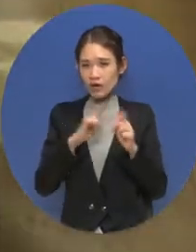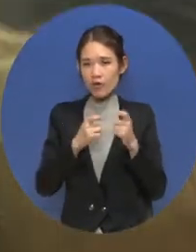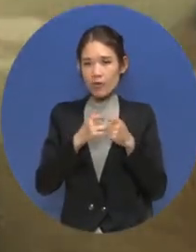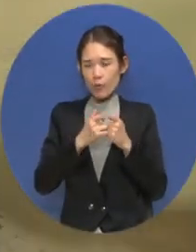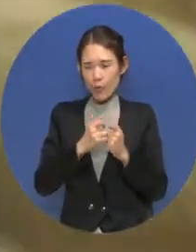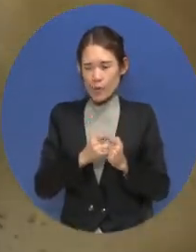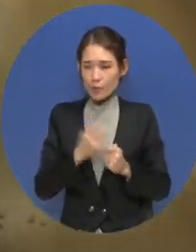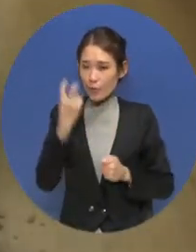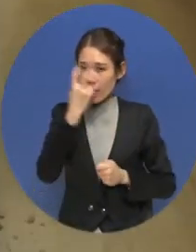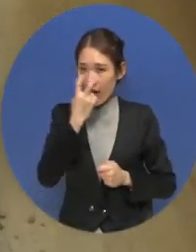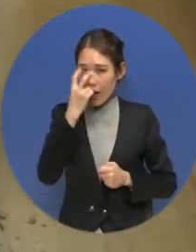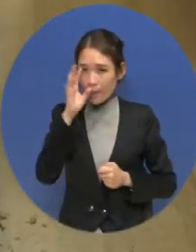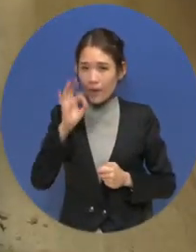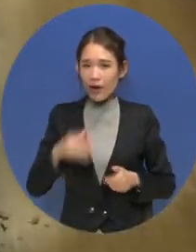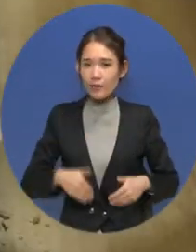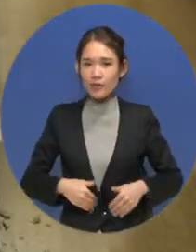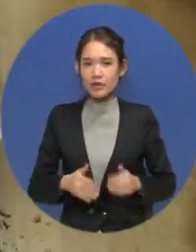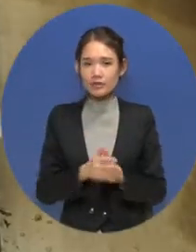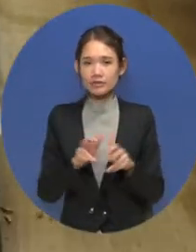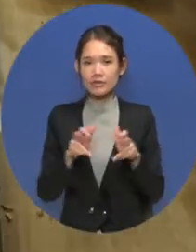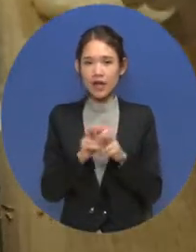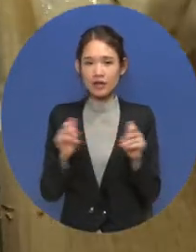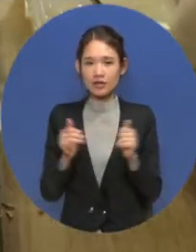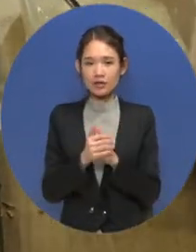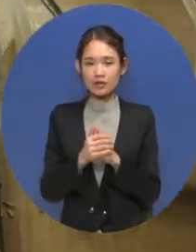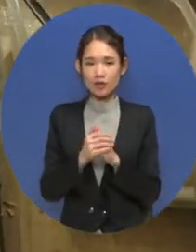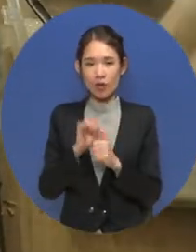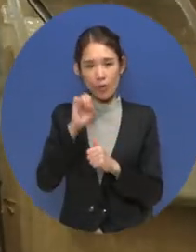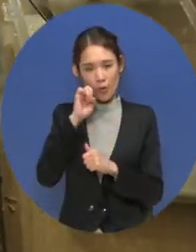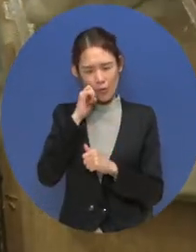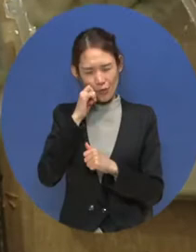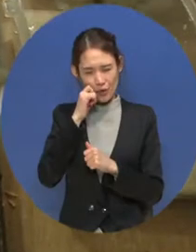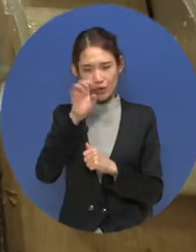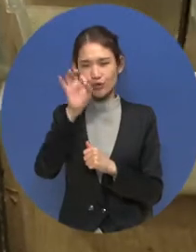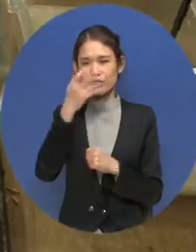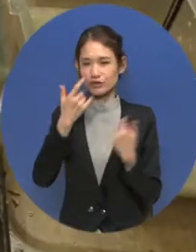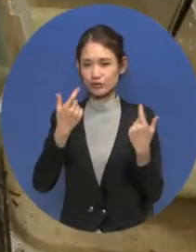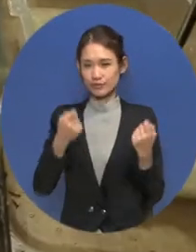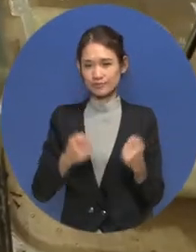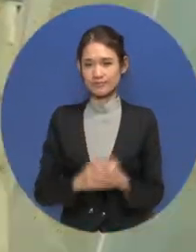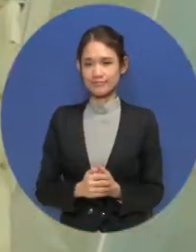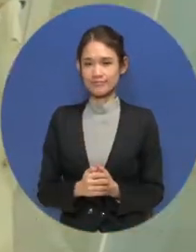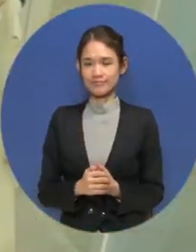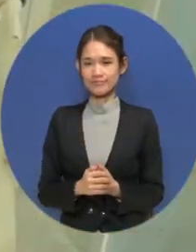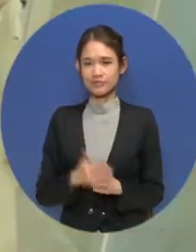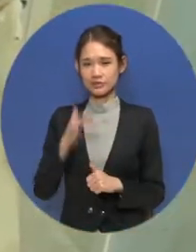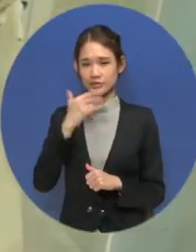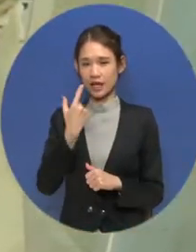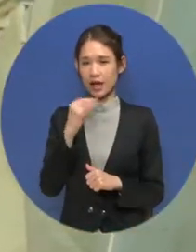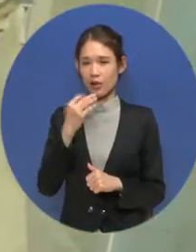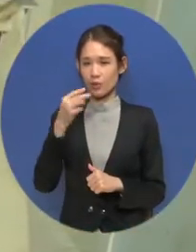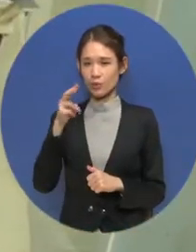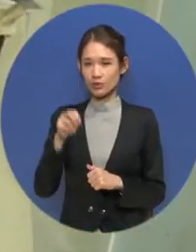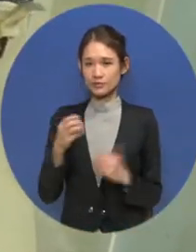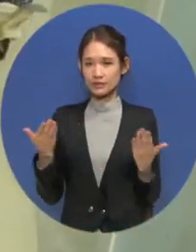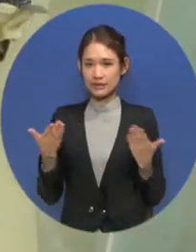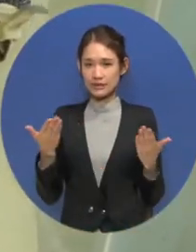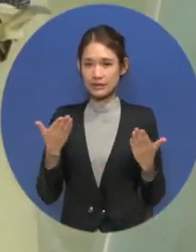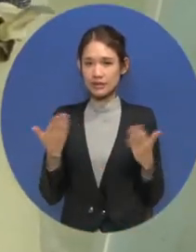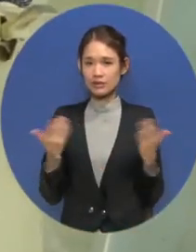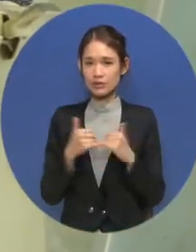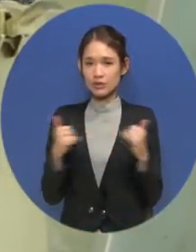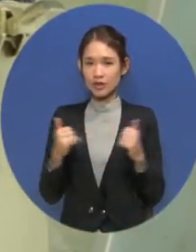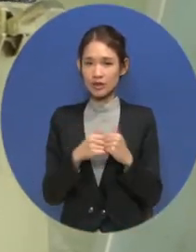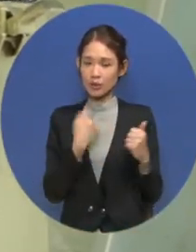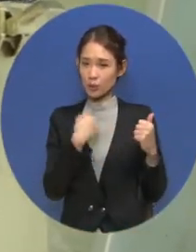꼼꼼히 챙겨봐야 하기에 장애인에게는 쉽지 않은 기술인데요. 차오름의 장애인 근로자들은